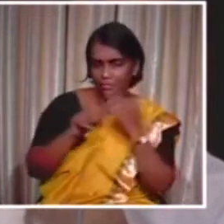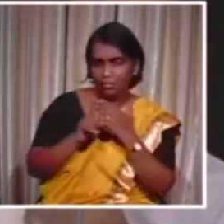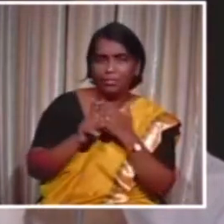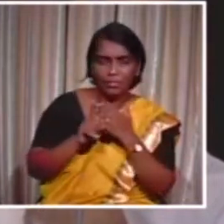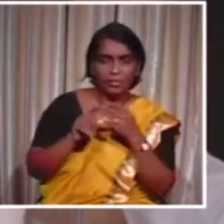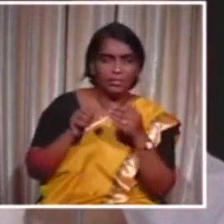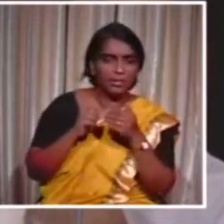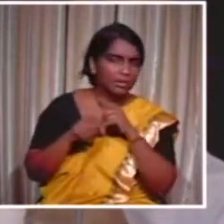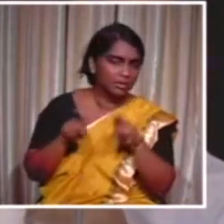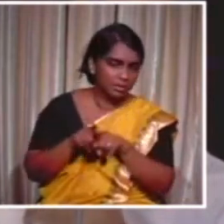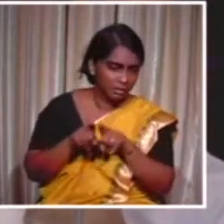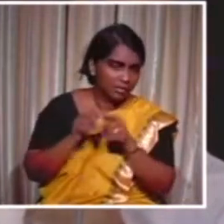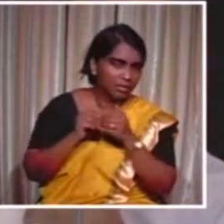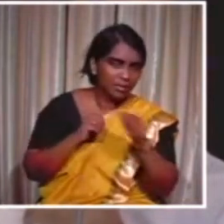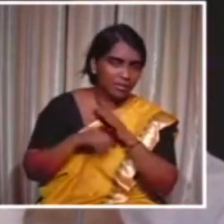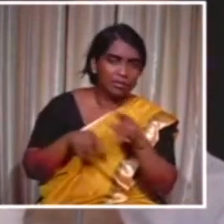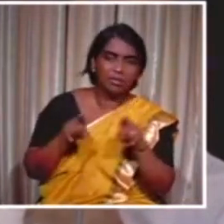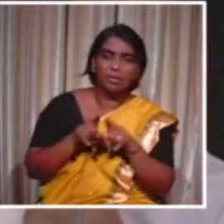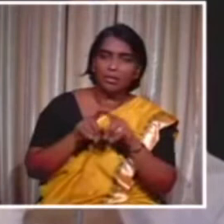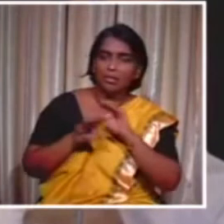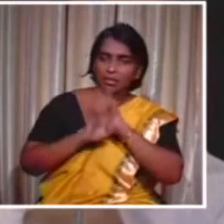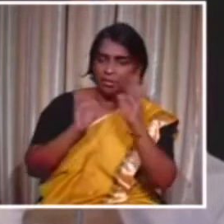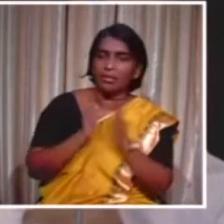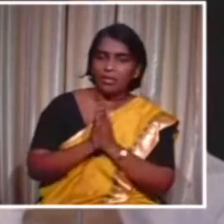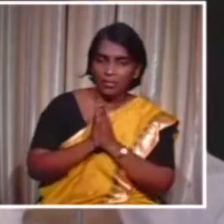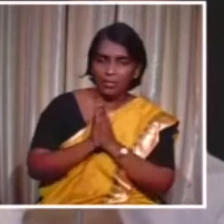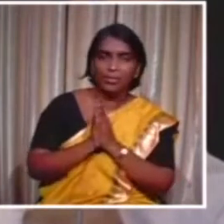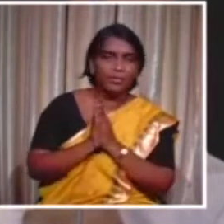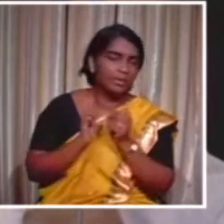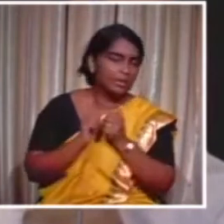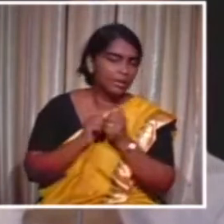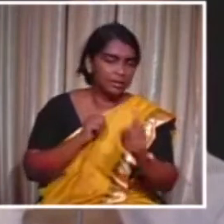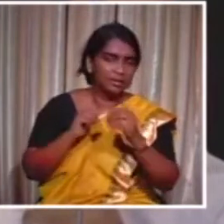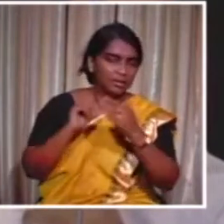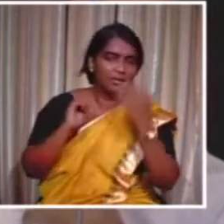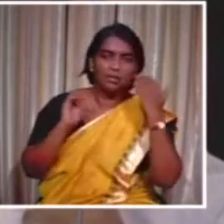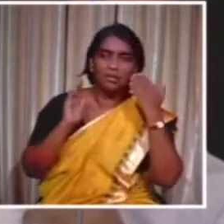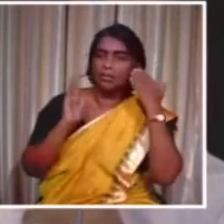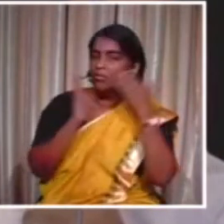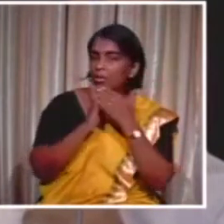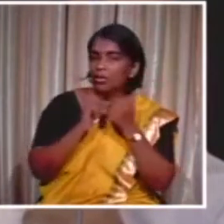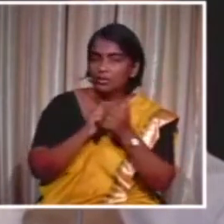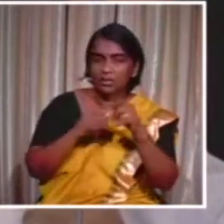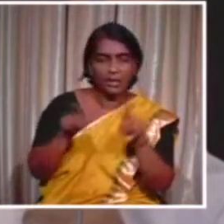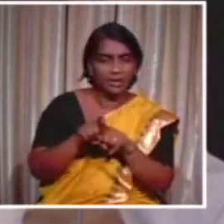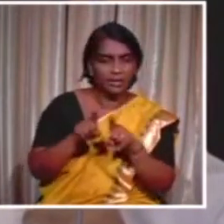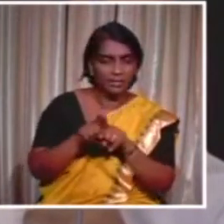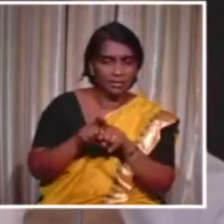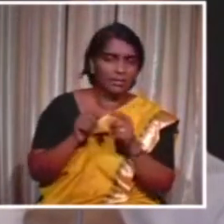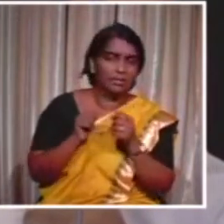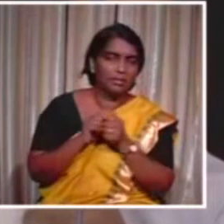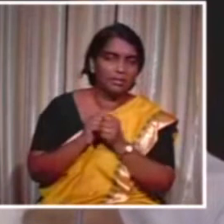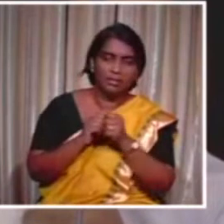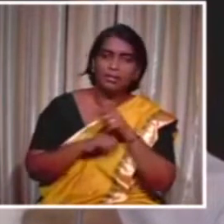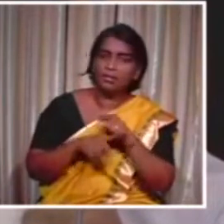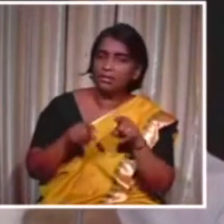ගෙනත් දෙන්න ඕනේ. මේ රටේ තියෙන මේ ආර්ථික අර්බුදය විසඳ ගන්න ඕනේ කියලා. ඉන් අනතුරුව මොකද